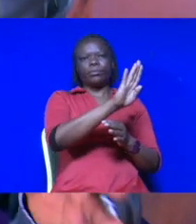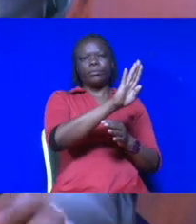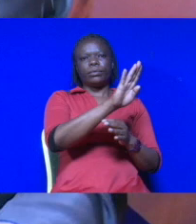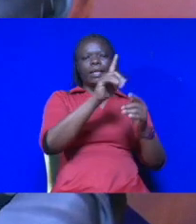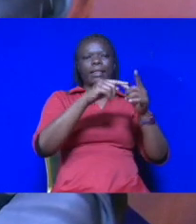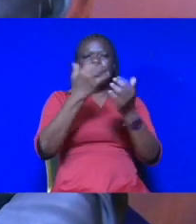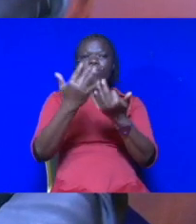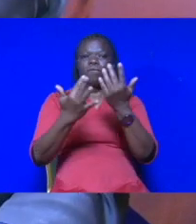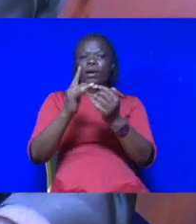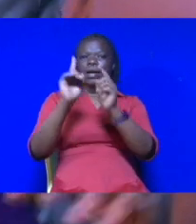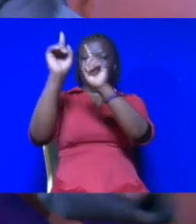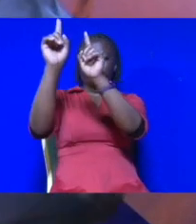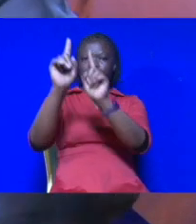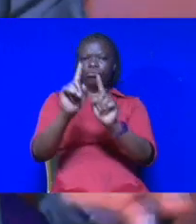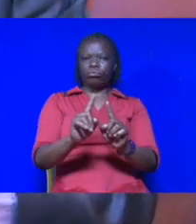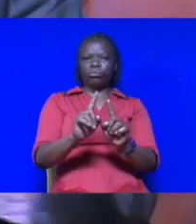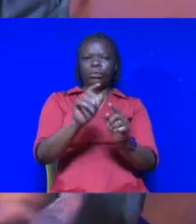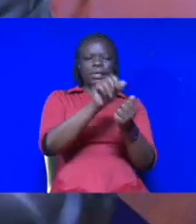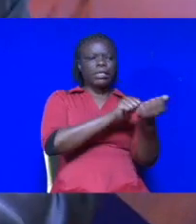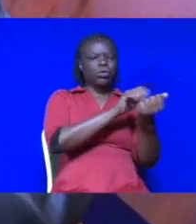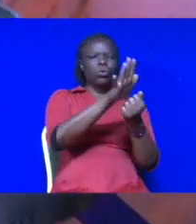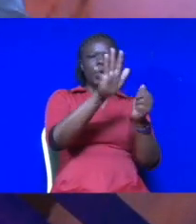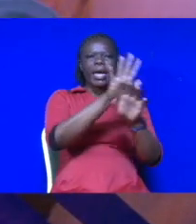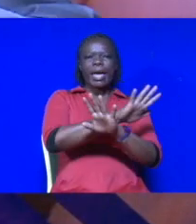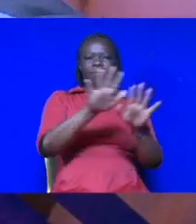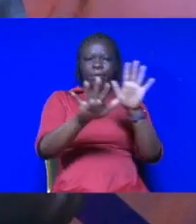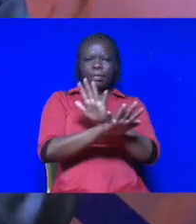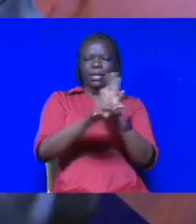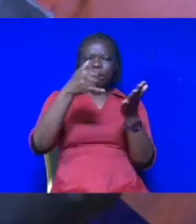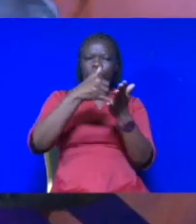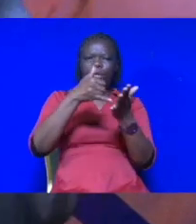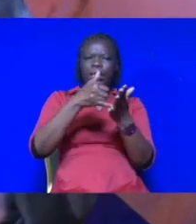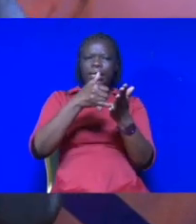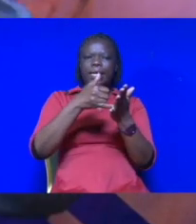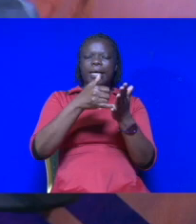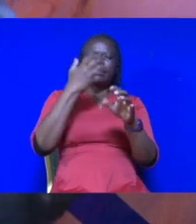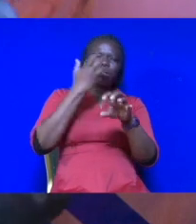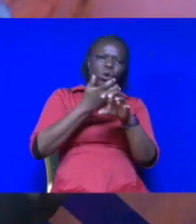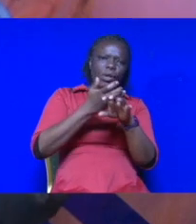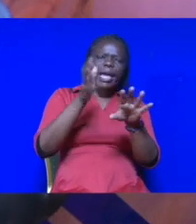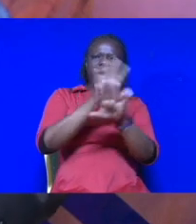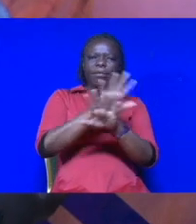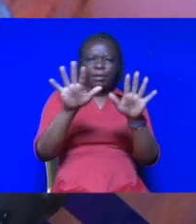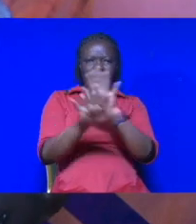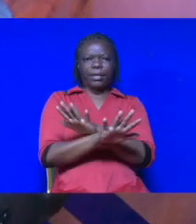Moto ukashuka, ukaangamiza kila kitu, hata madhabahu, mawe, kila